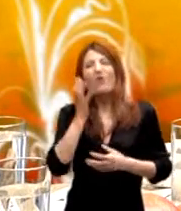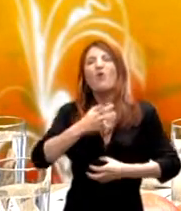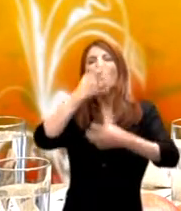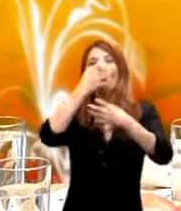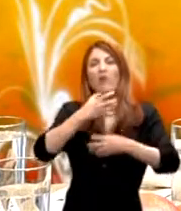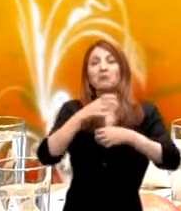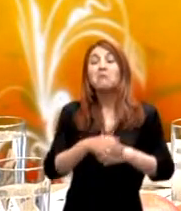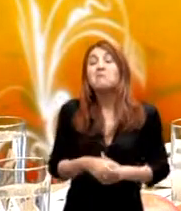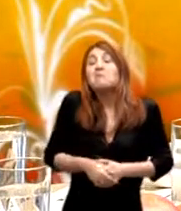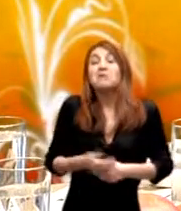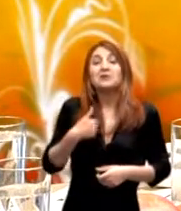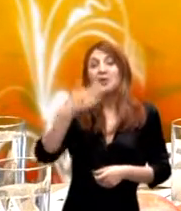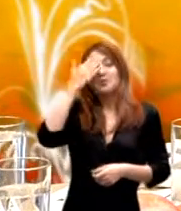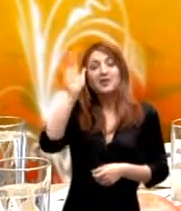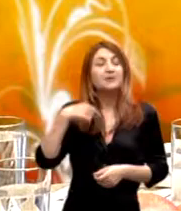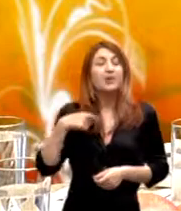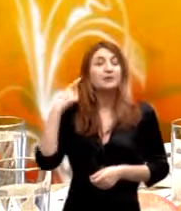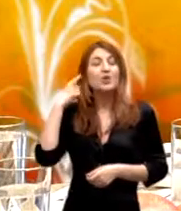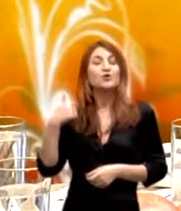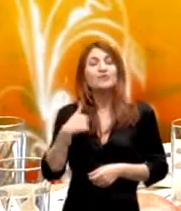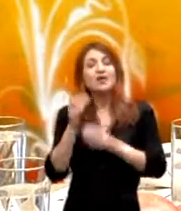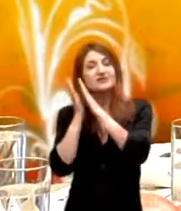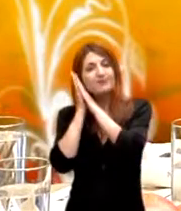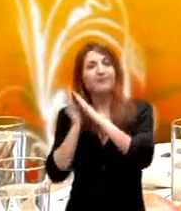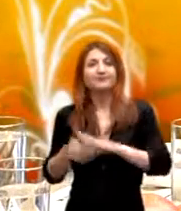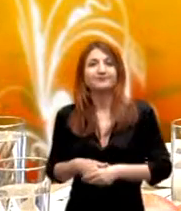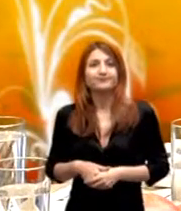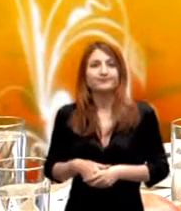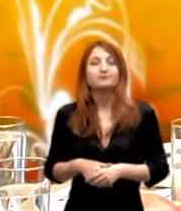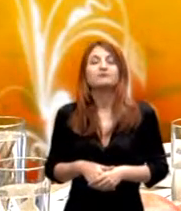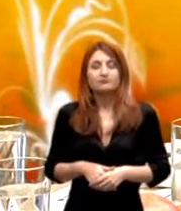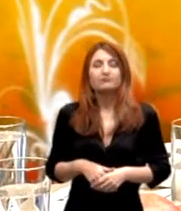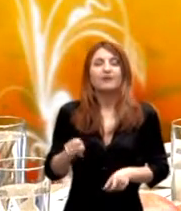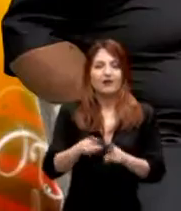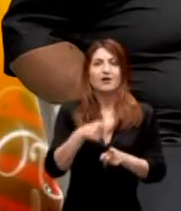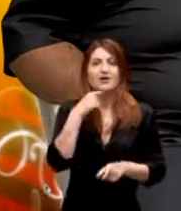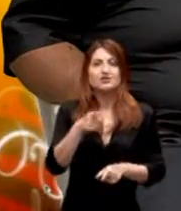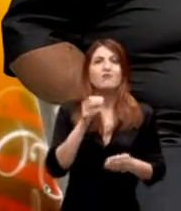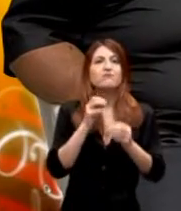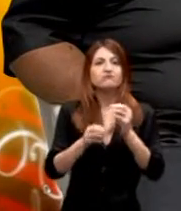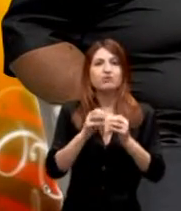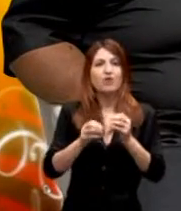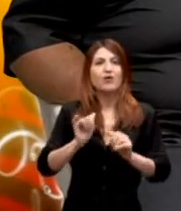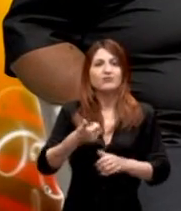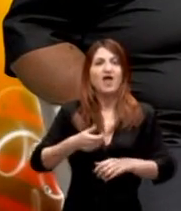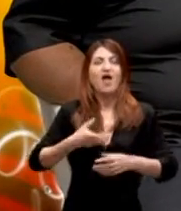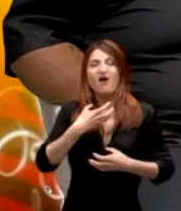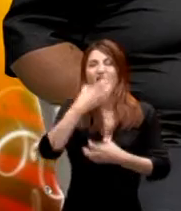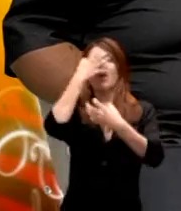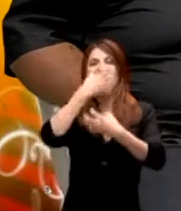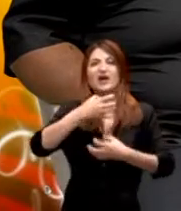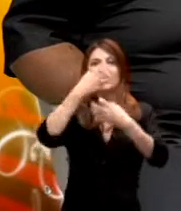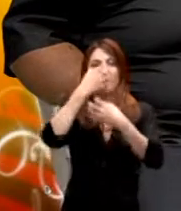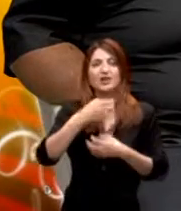Ne čujem se. Da, a pa da. Jer je hrkanje veliki problem. I to govorim zato što debljina nije samo bolest kod koje